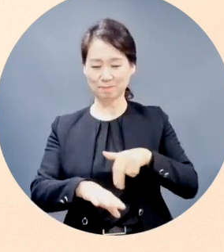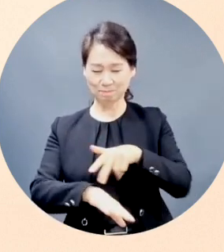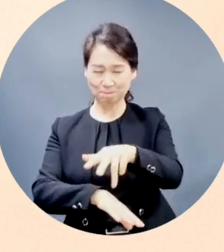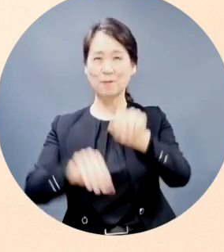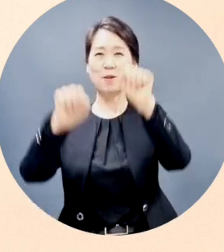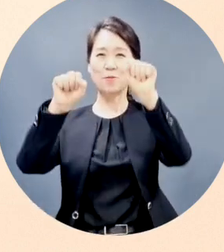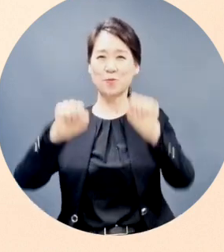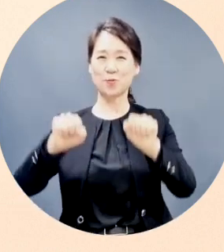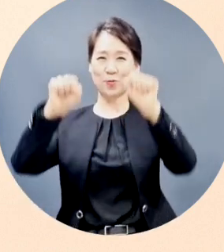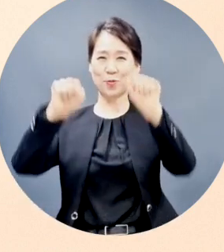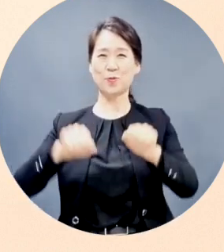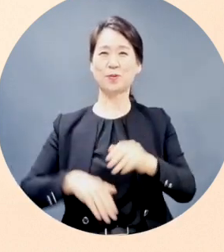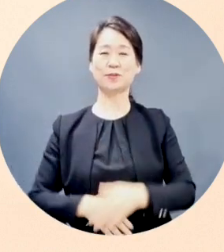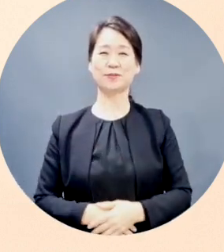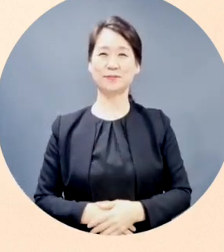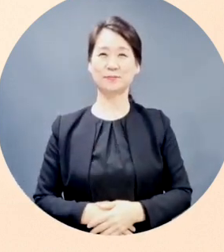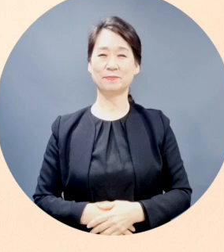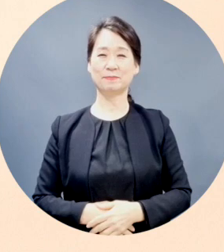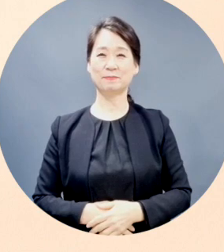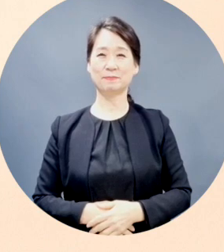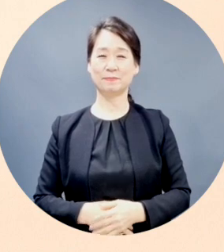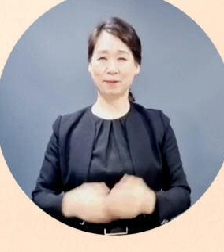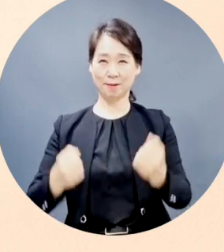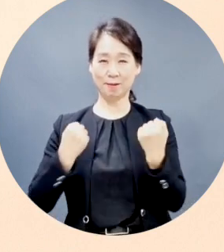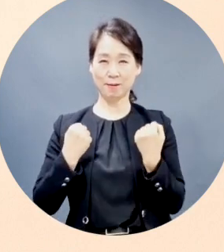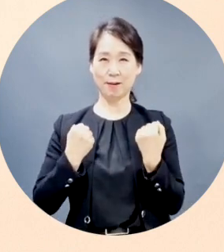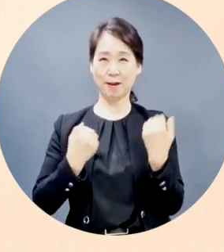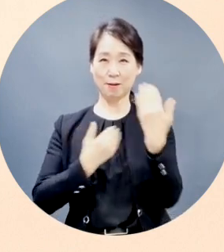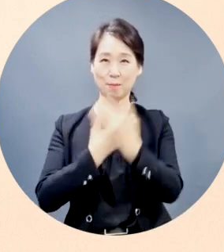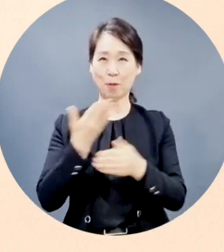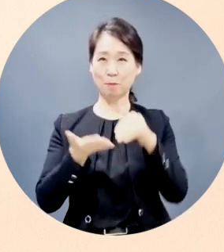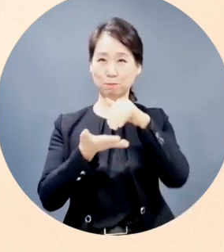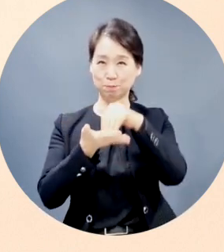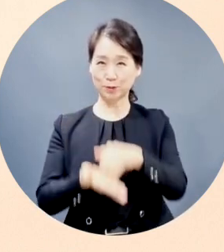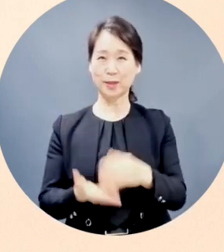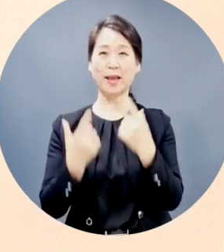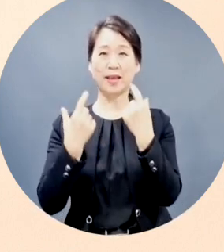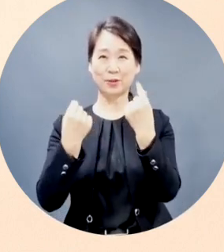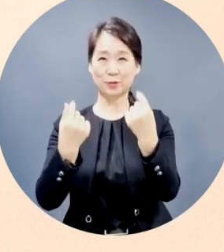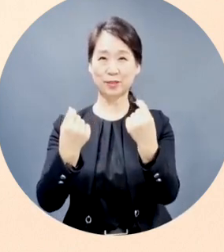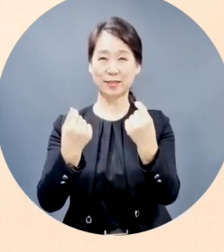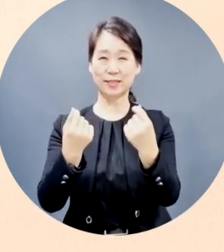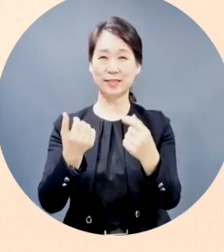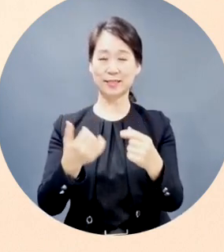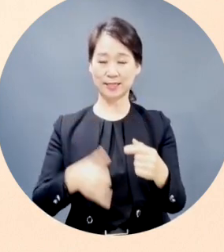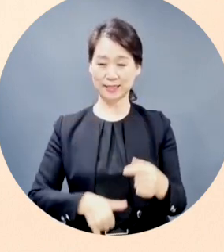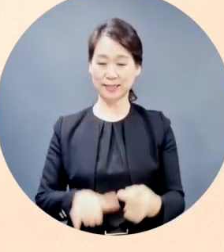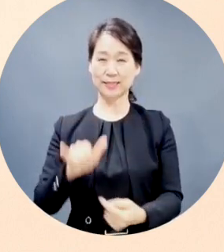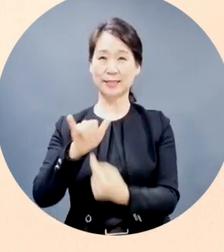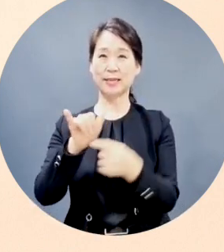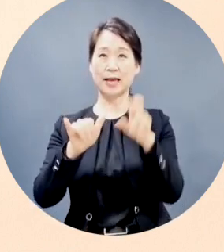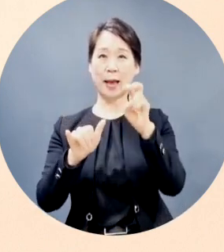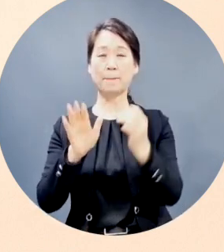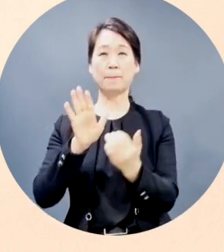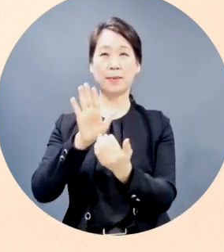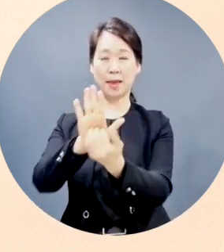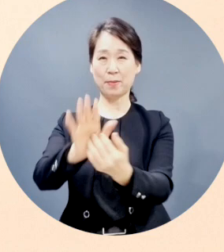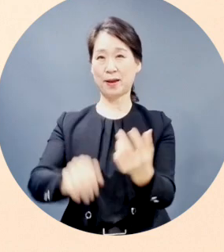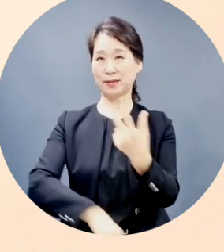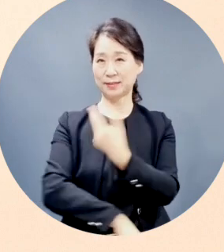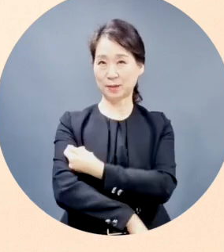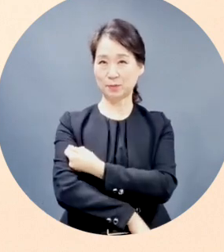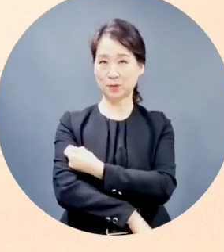걷거나 운동하기, 건강 체중 유지하기, 자궁경부암 예방접종 받기, 안전한